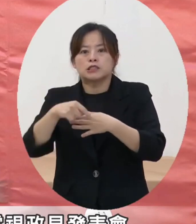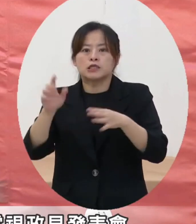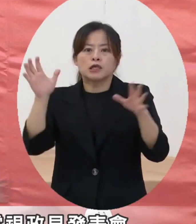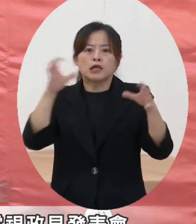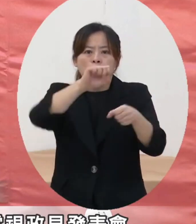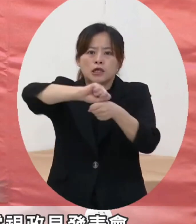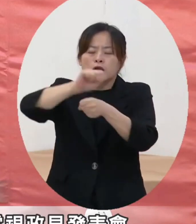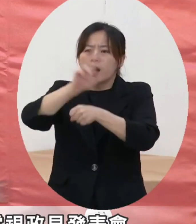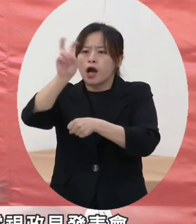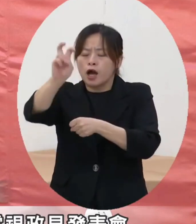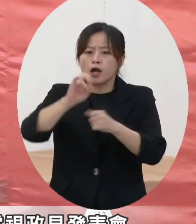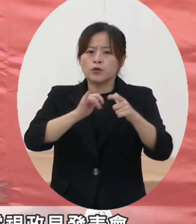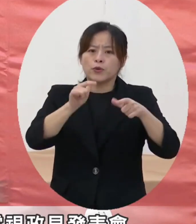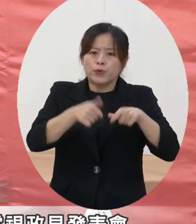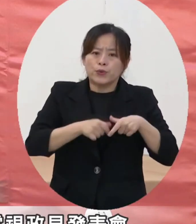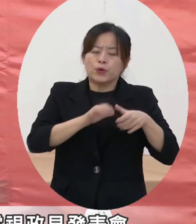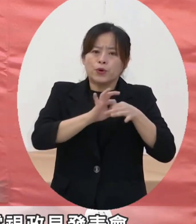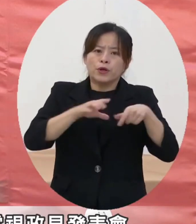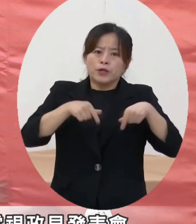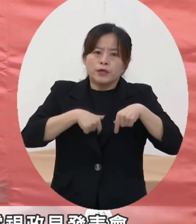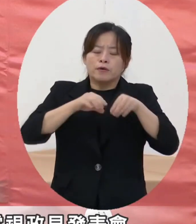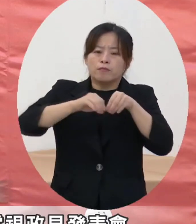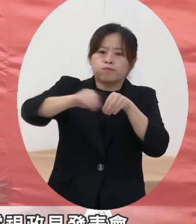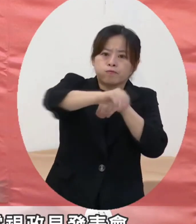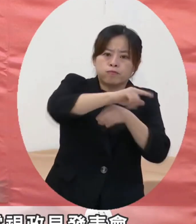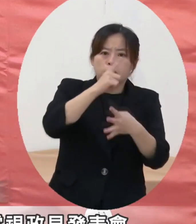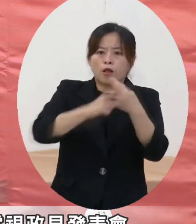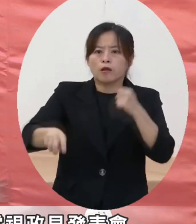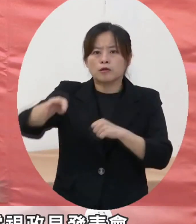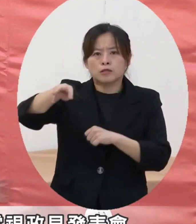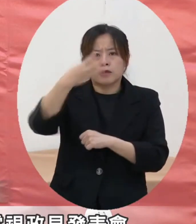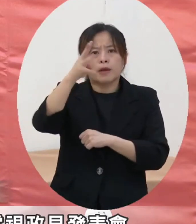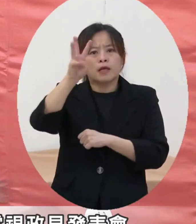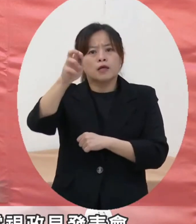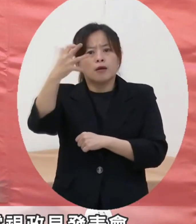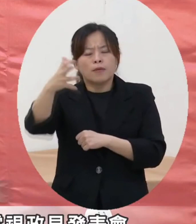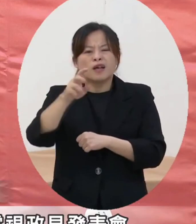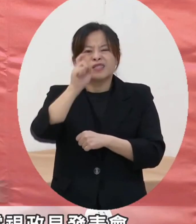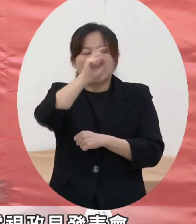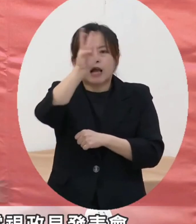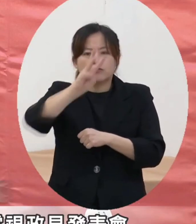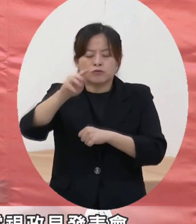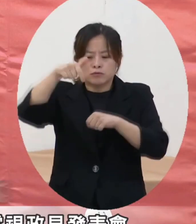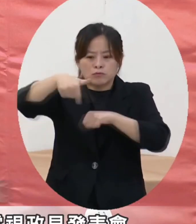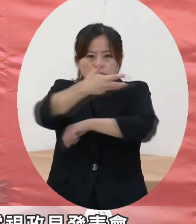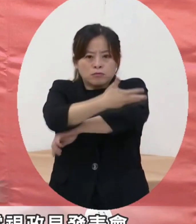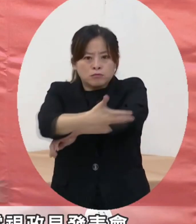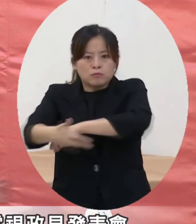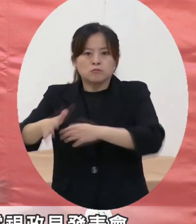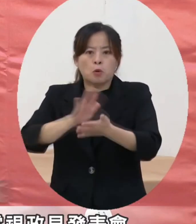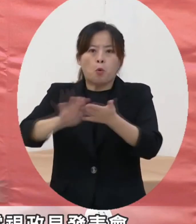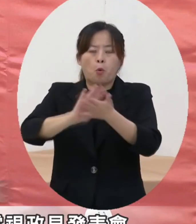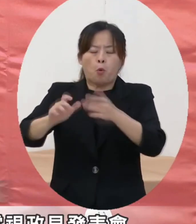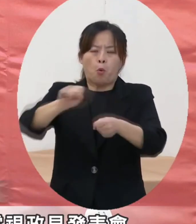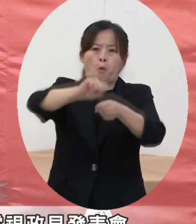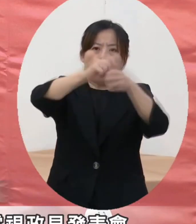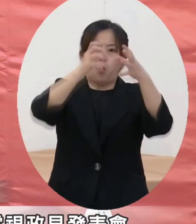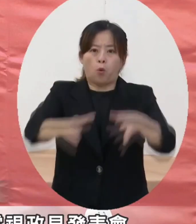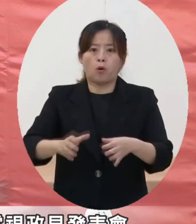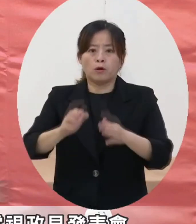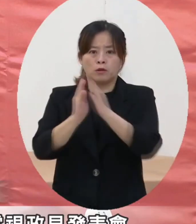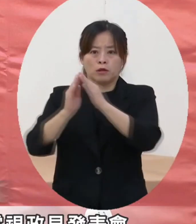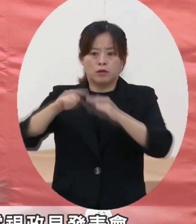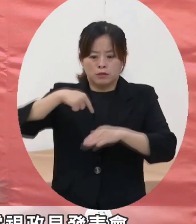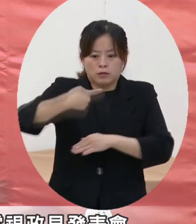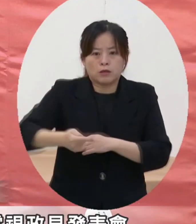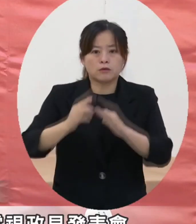社区关怀据点包含超过338处，污水下水道更是光速前进。桃园的下一个市